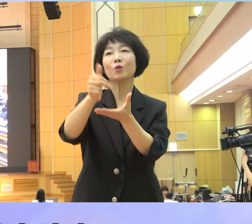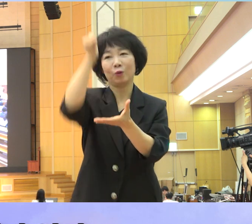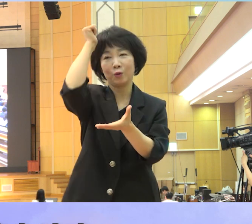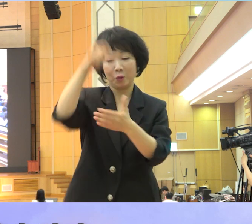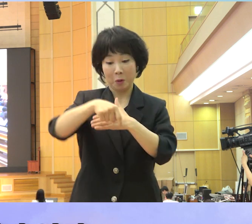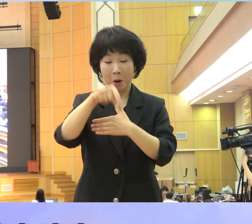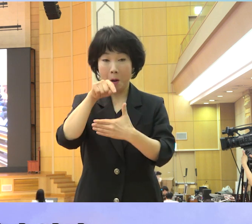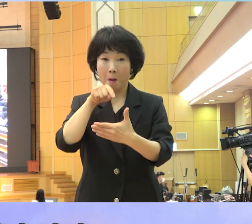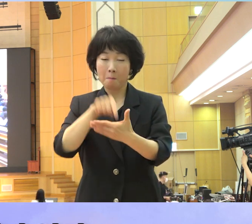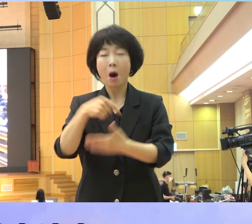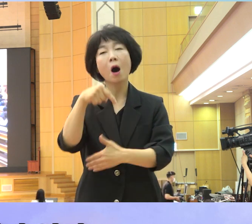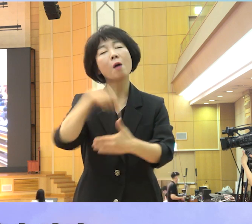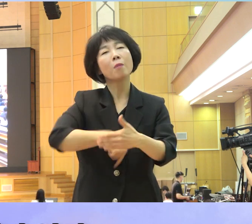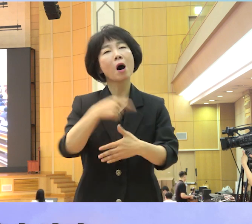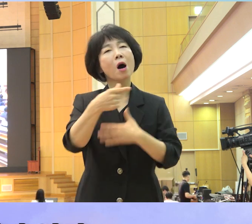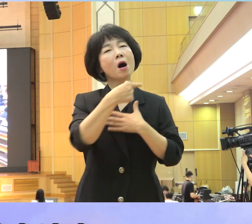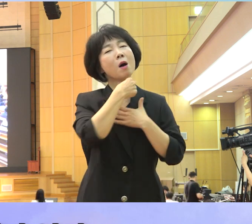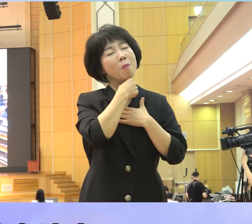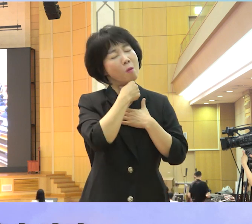불러주신 주